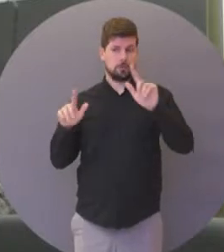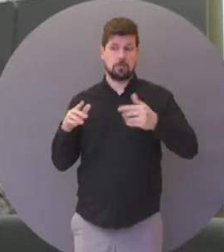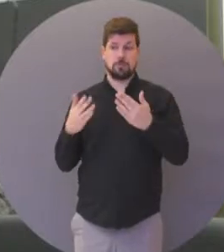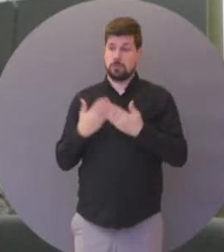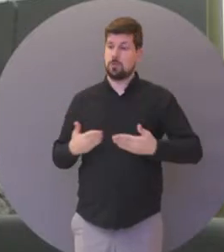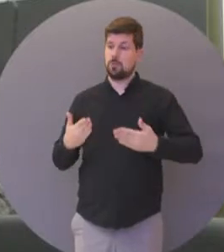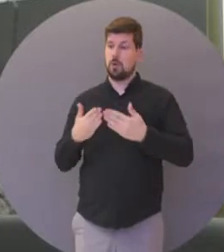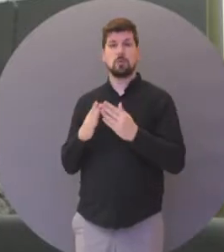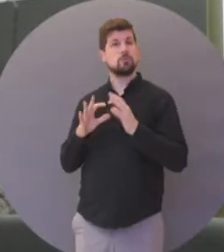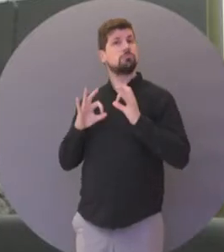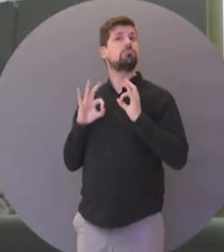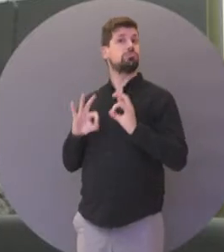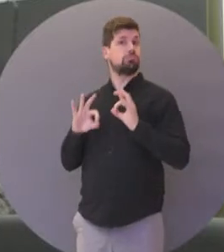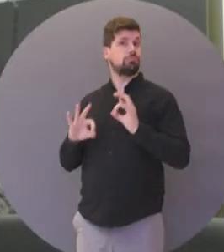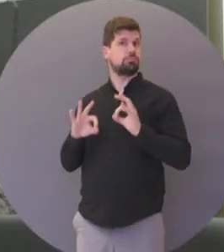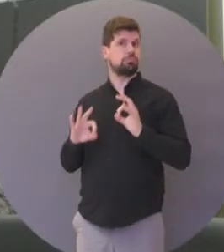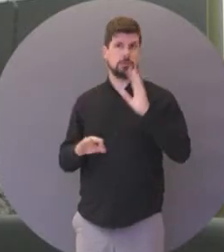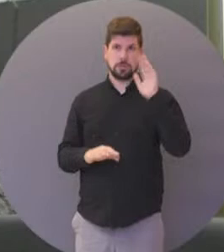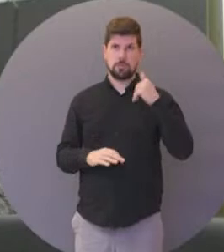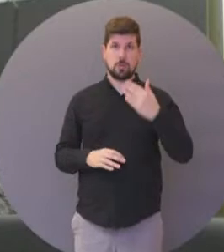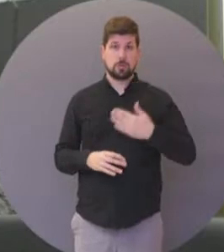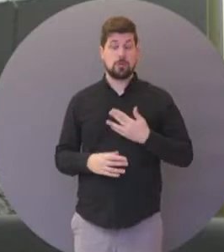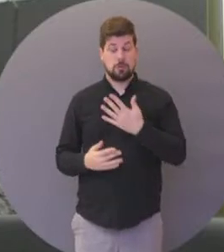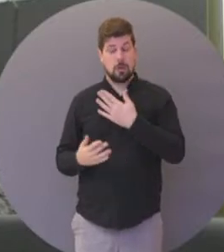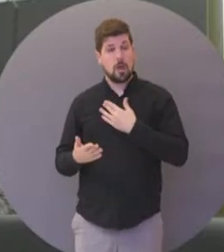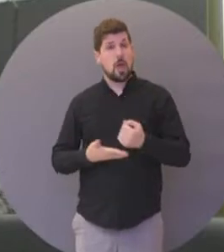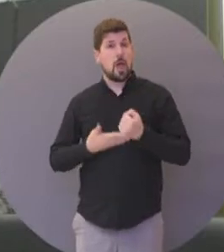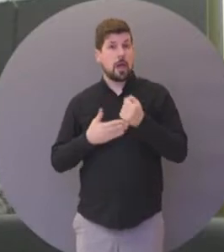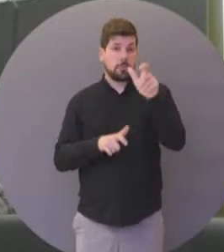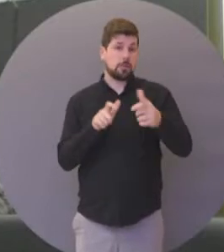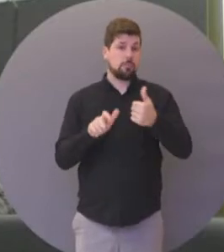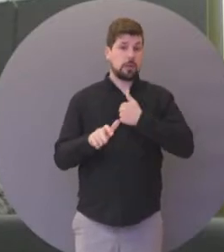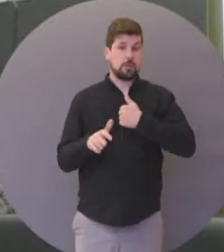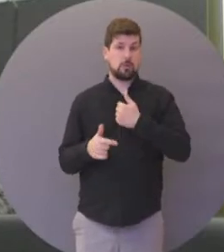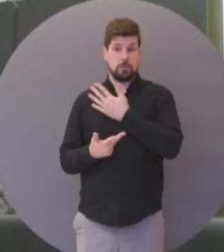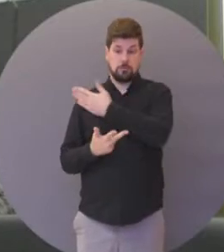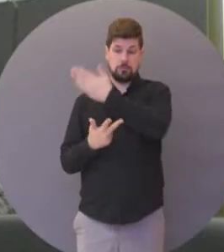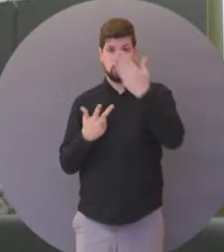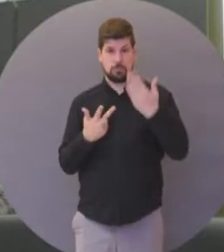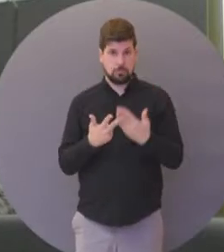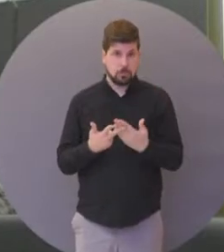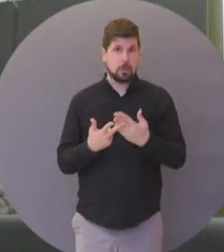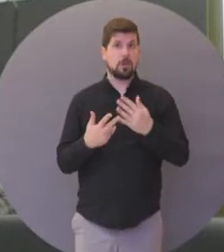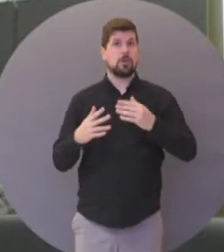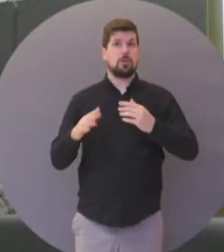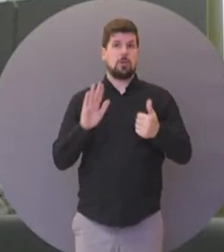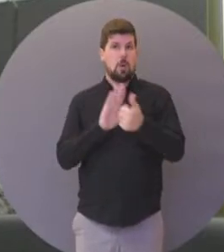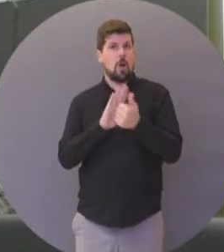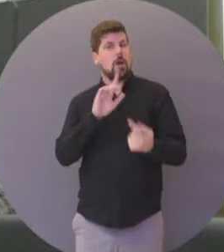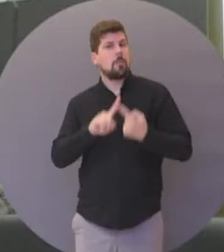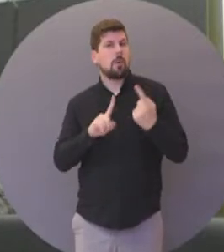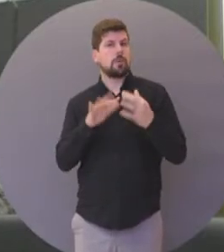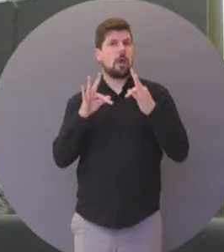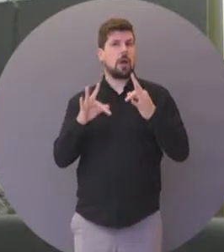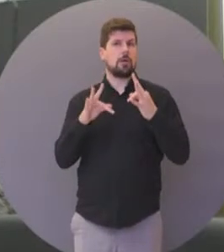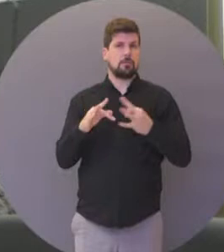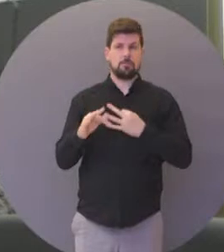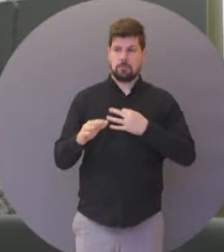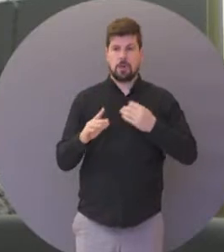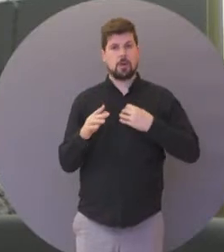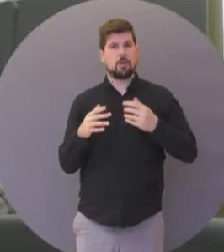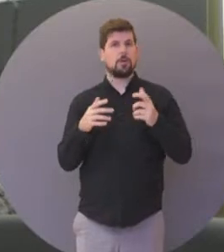c'est tout le sens de notre triptyque d'aide aux particuliers dont le rôle est primordial en matière de lutte contre l'habitat dégradé et